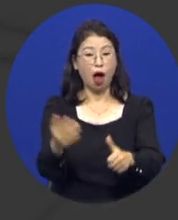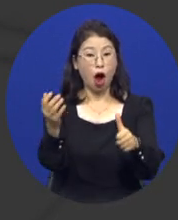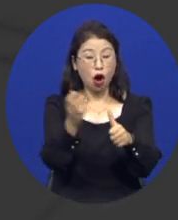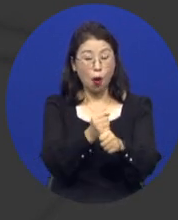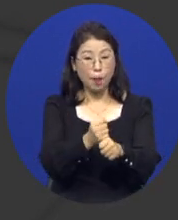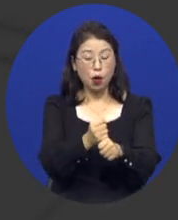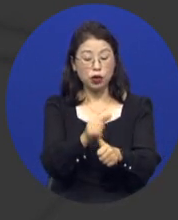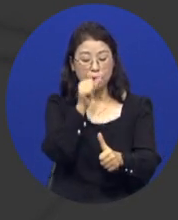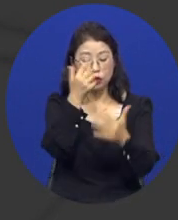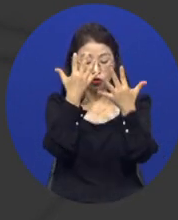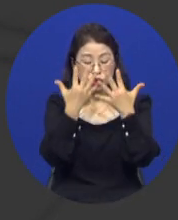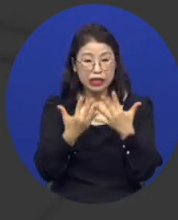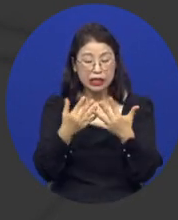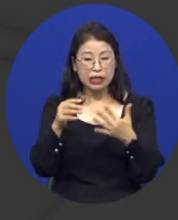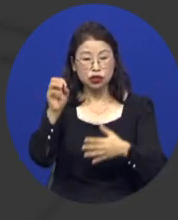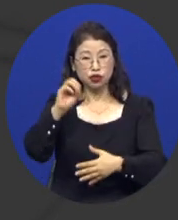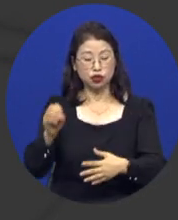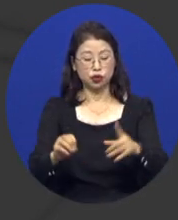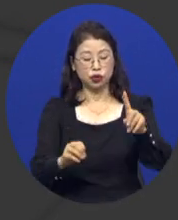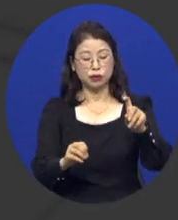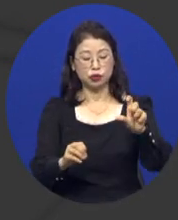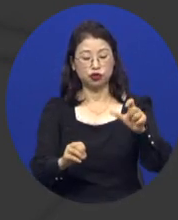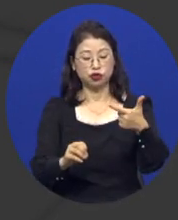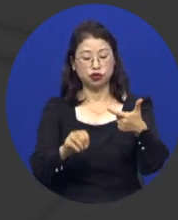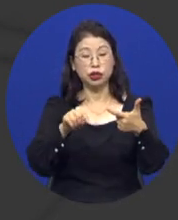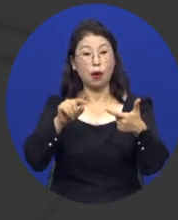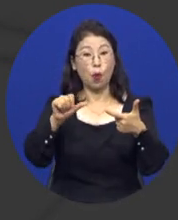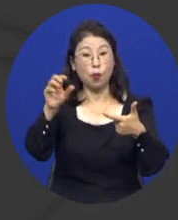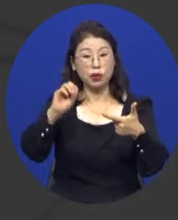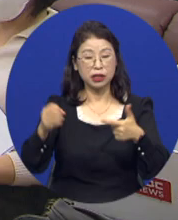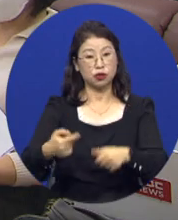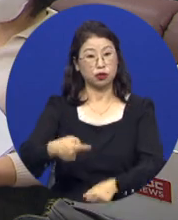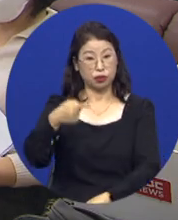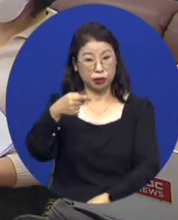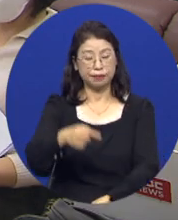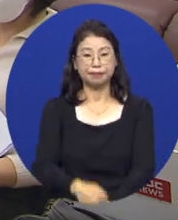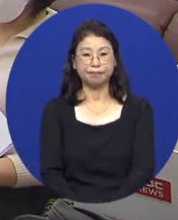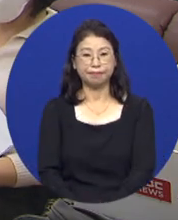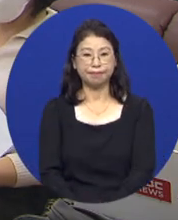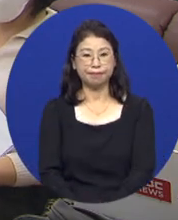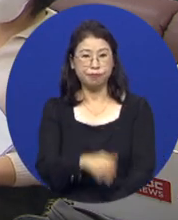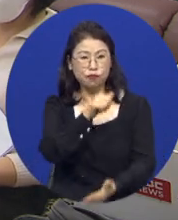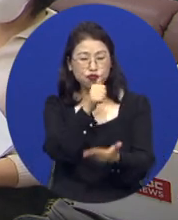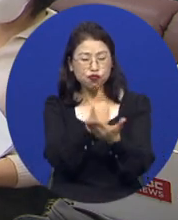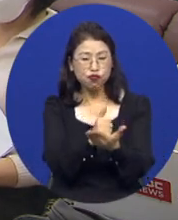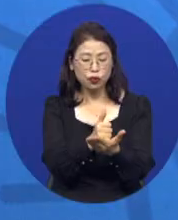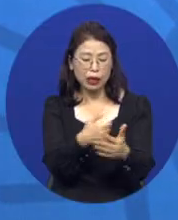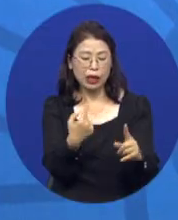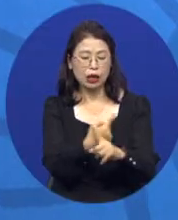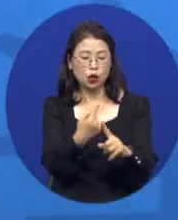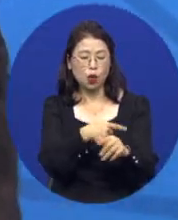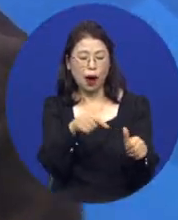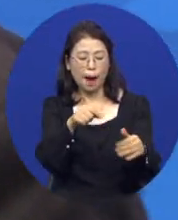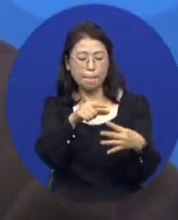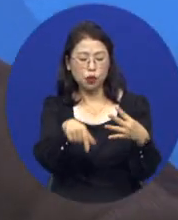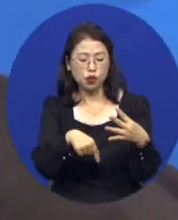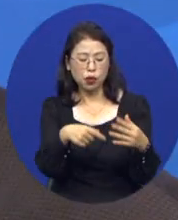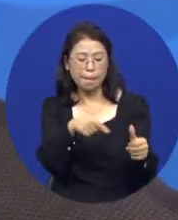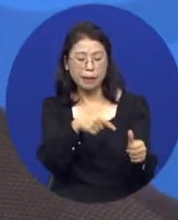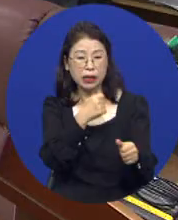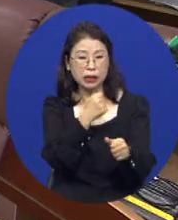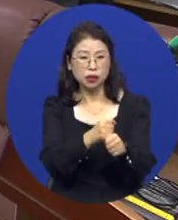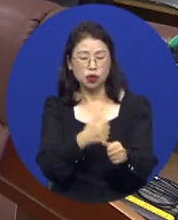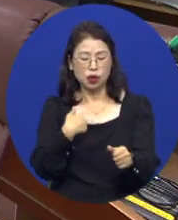검거 대비 유치장 유치율도 16.5%로 가장 높았습니다 가해자 교화 프로그램도 본인 동의를 얻어야